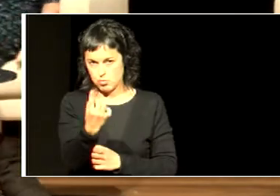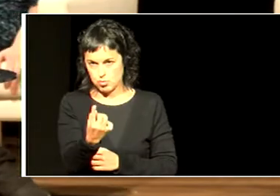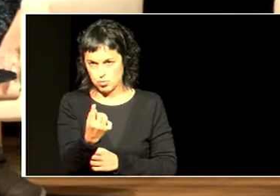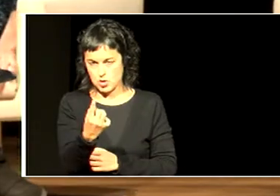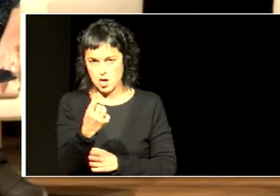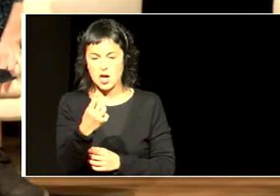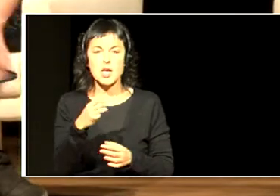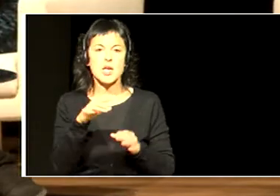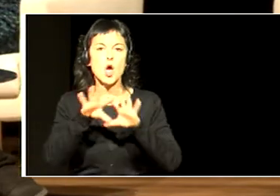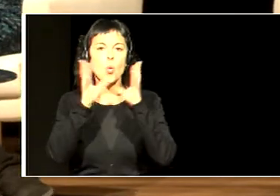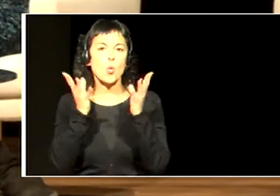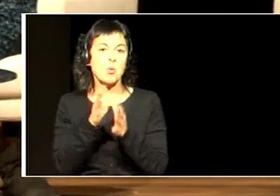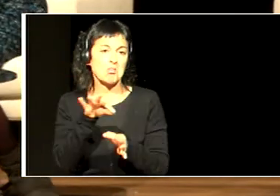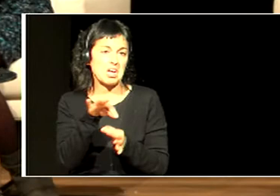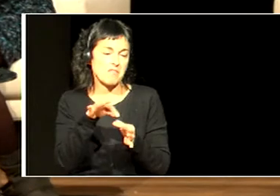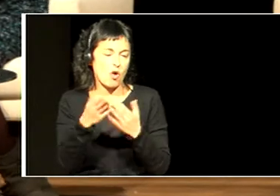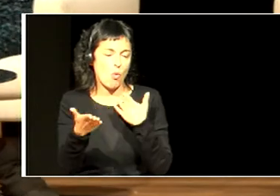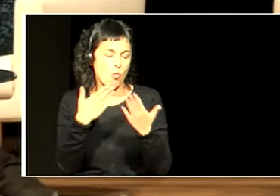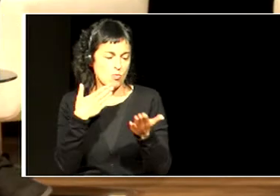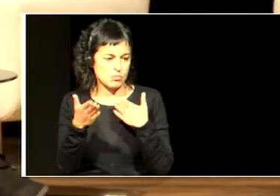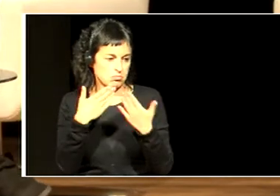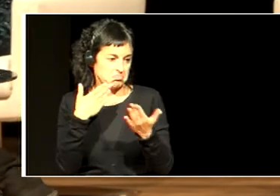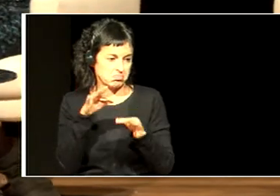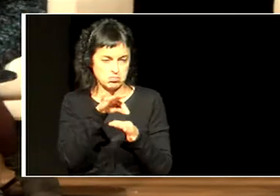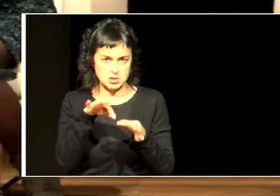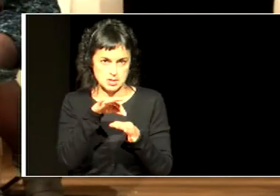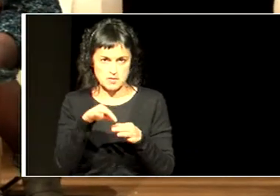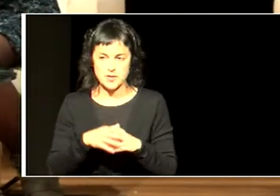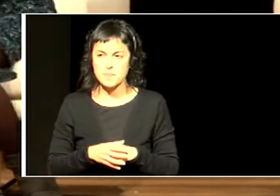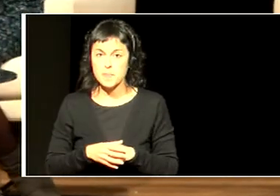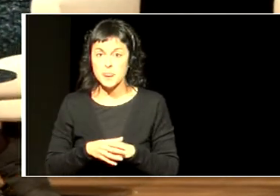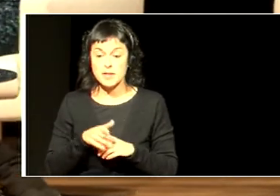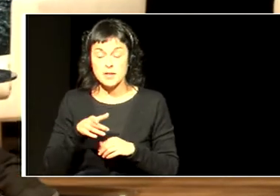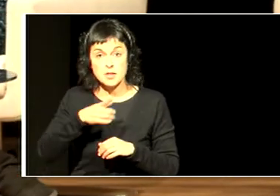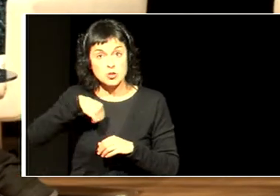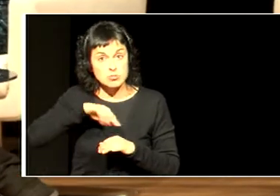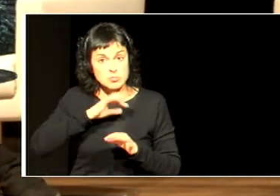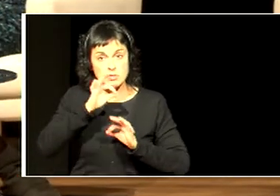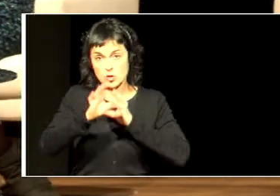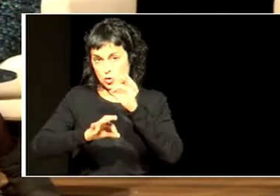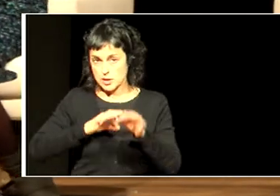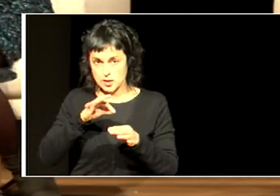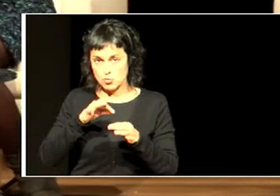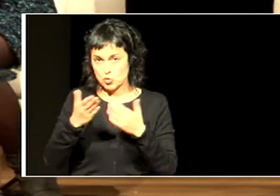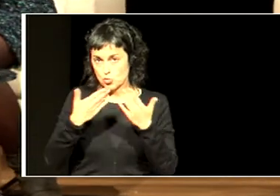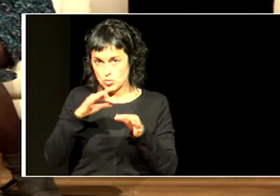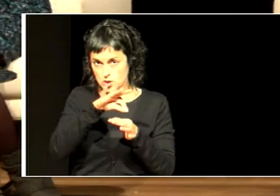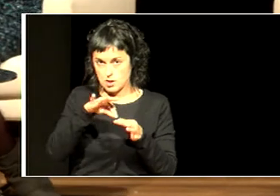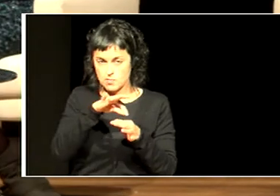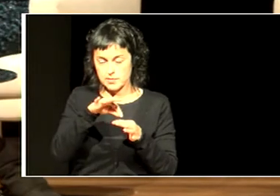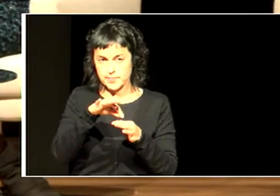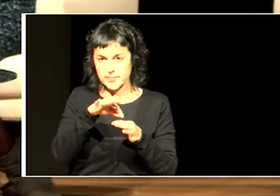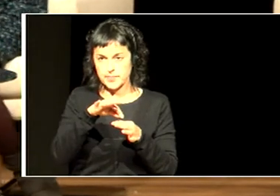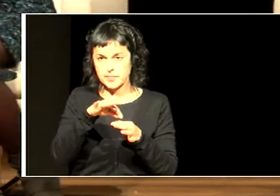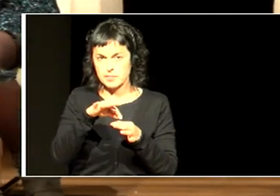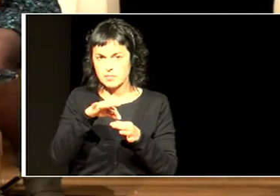Cafe bat. Mintxakafe deitzen dugu goia. World Cafe hori antolatzen dugu, eta hor, behin